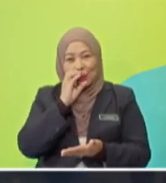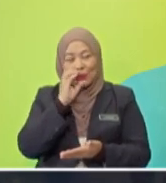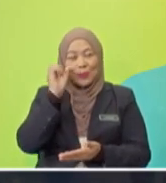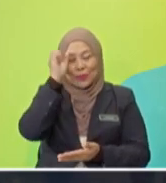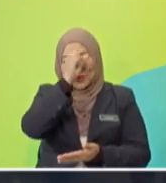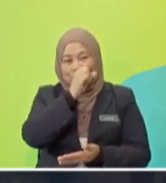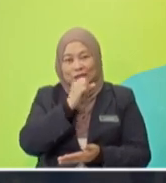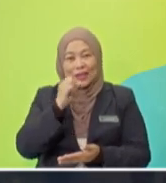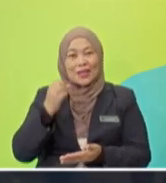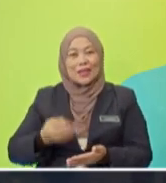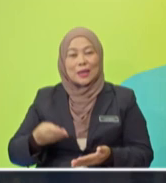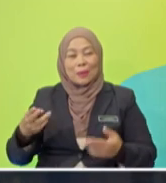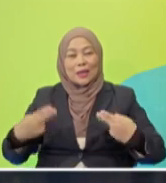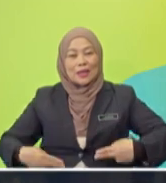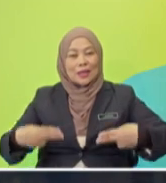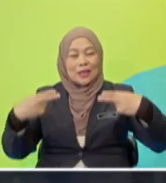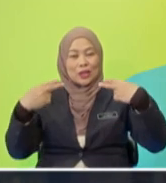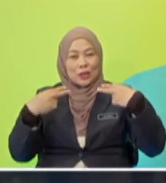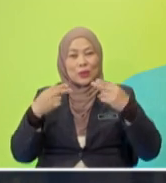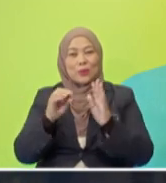yang kedua oke